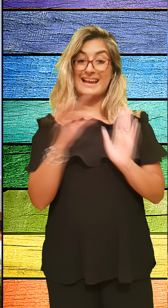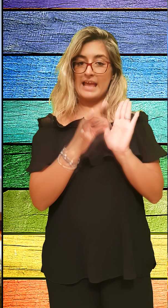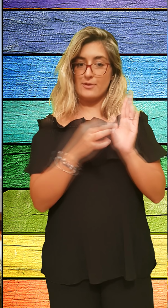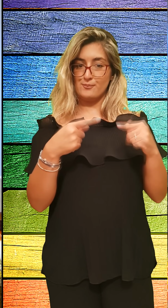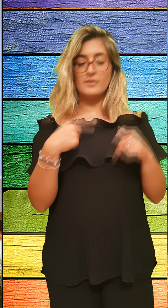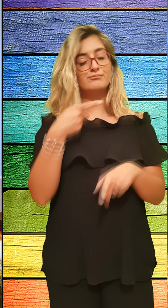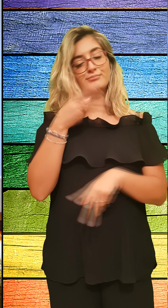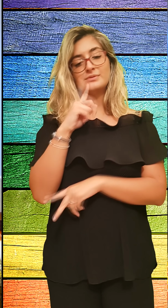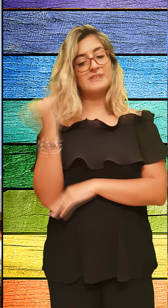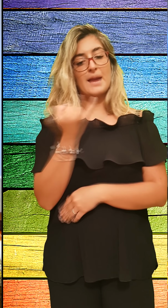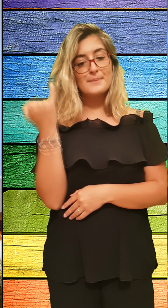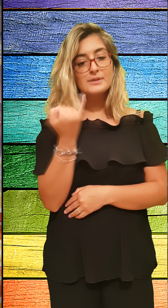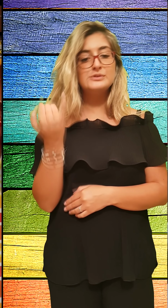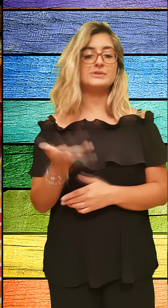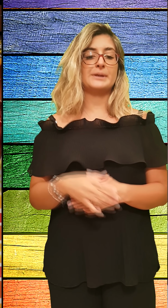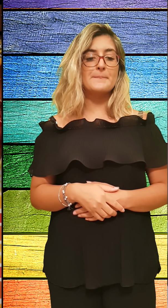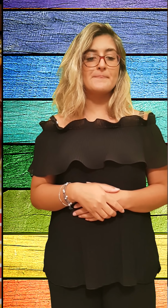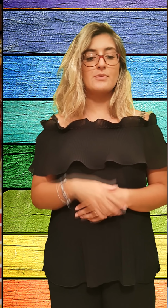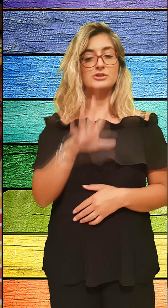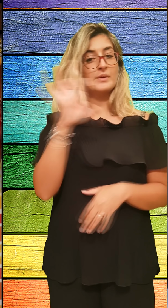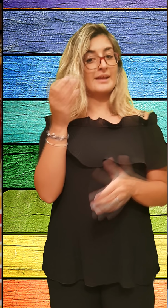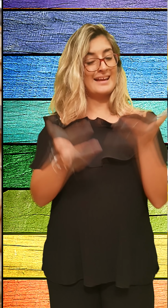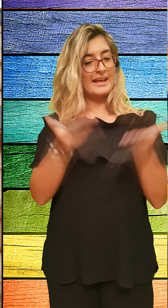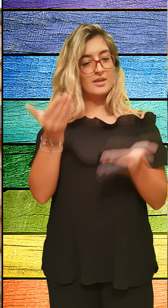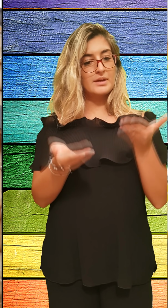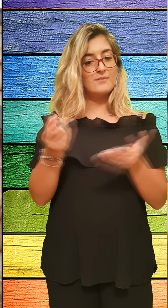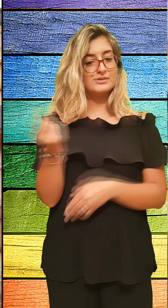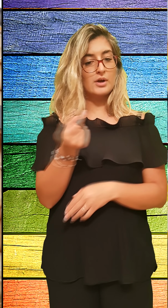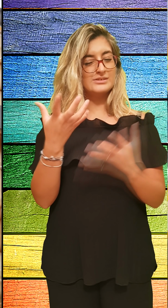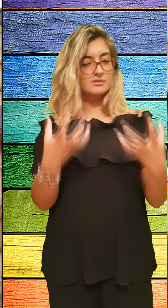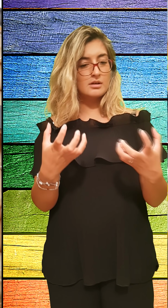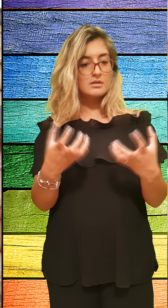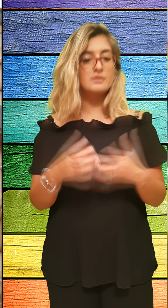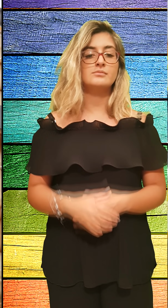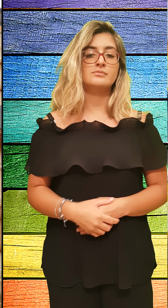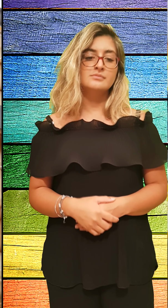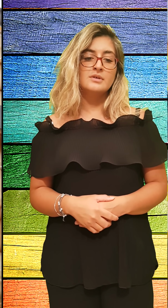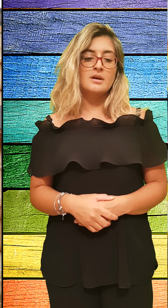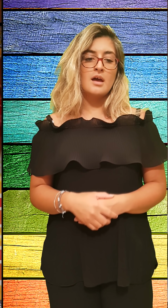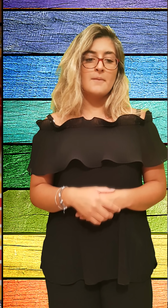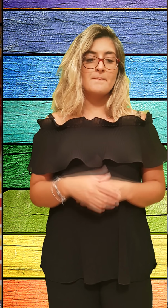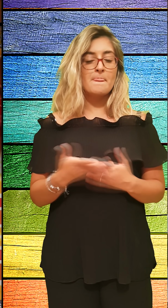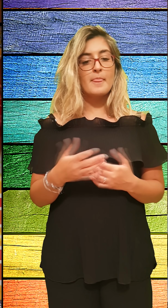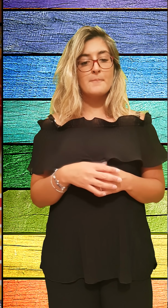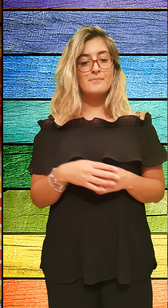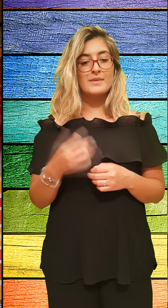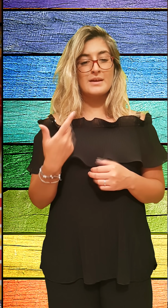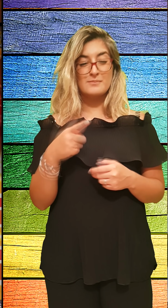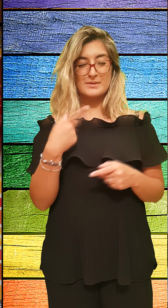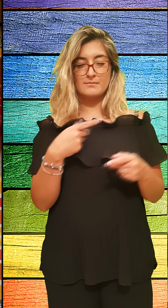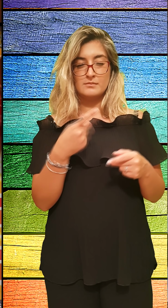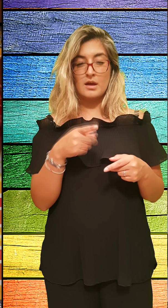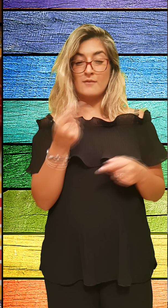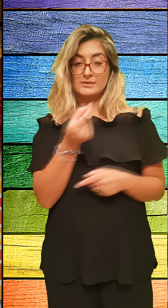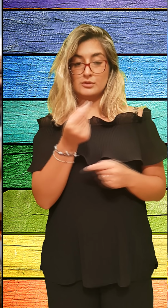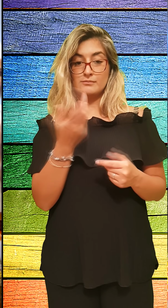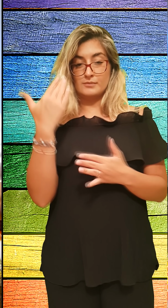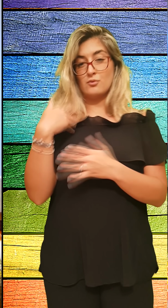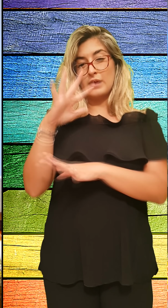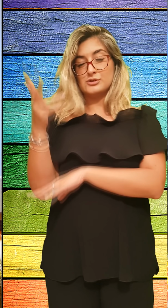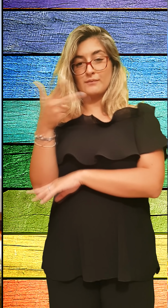Ingredienti per questa ricetta sono molto semplici. Ci vuole 500 g di fagioli secchi e l'ho bolliti, come vi ho fatto vedere in